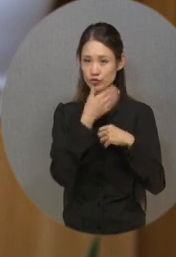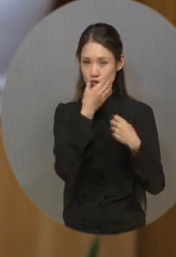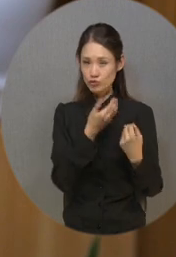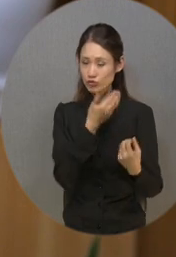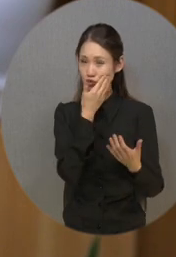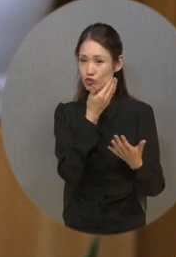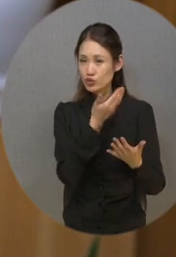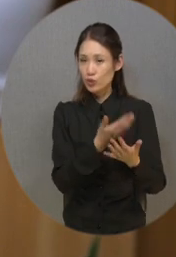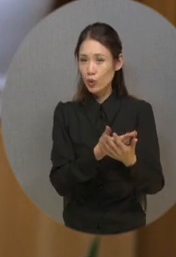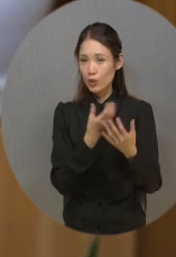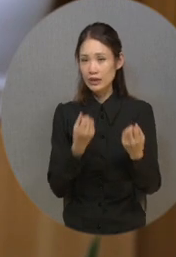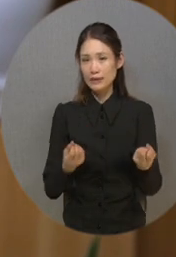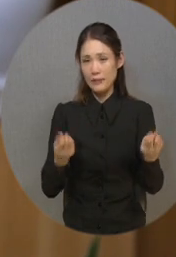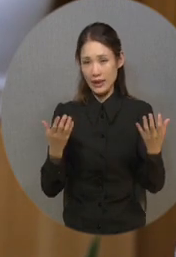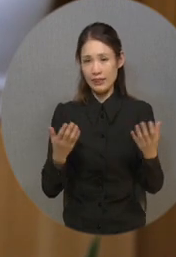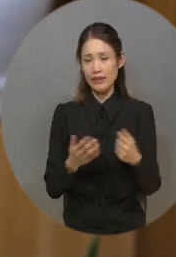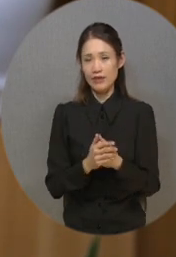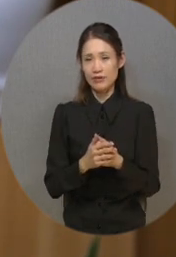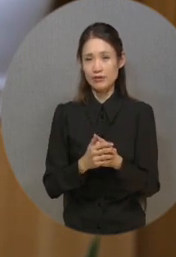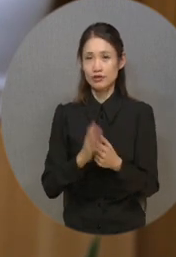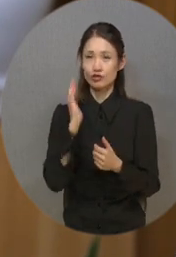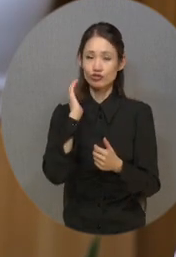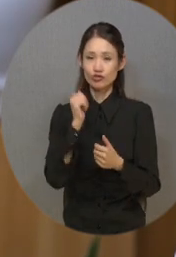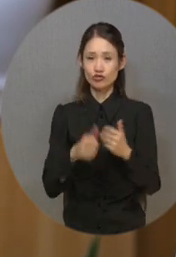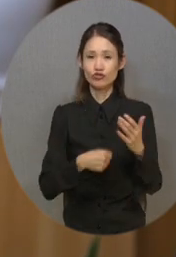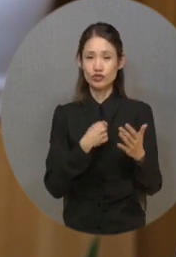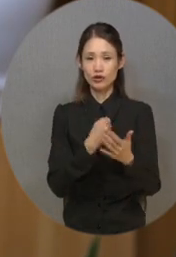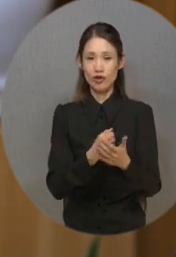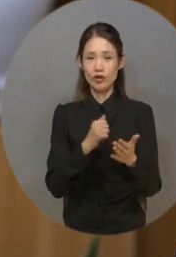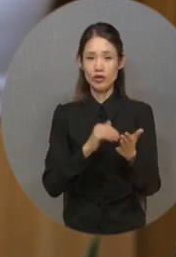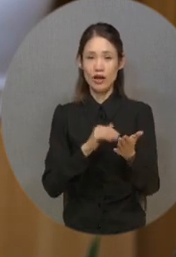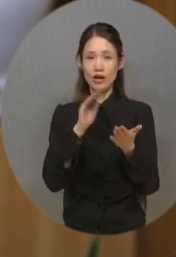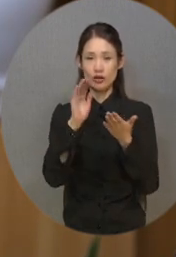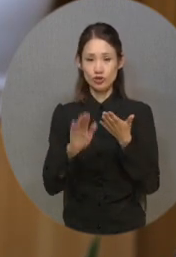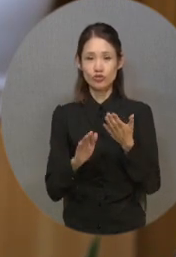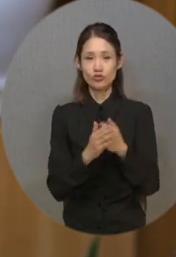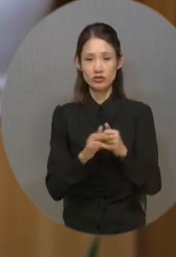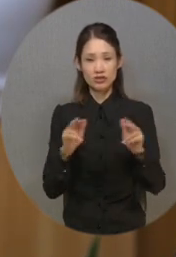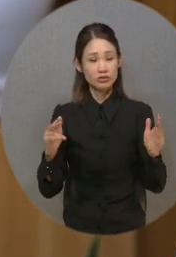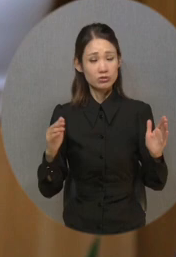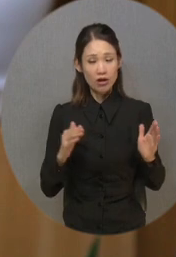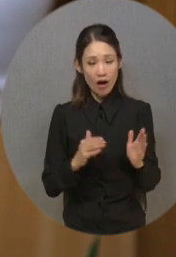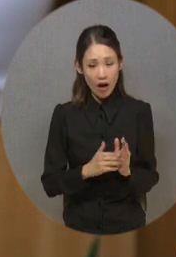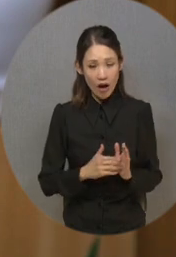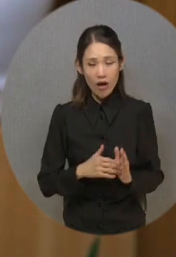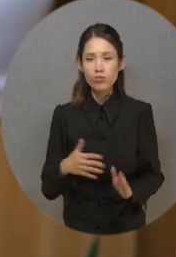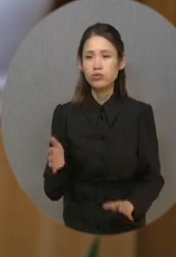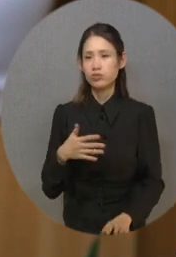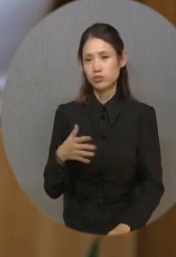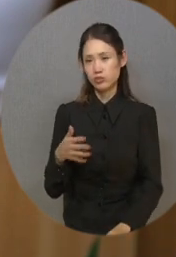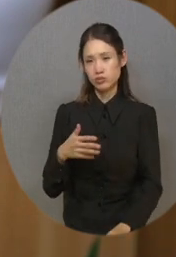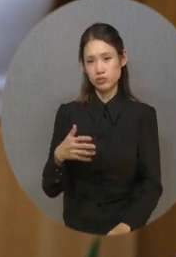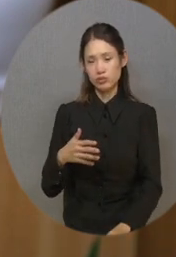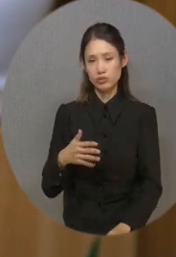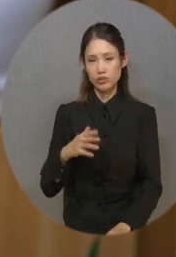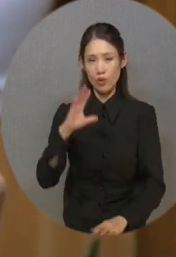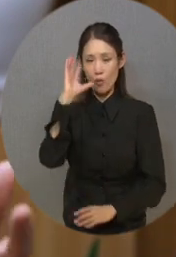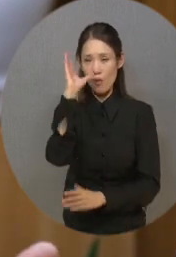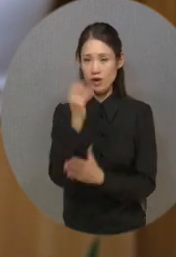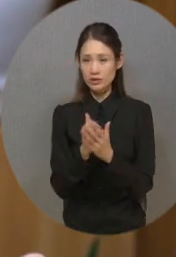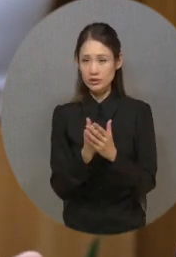것을 국정과제로 대통령 당선 이후에 넣는 경우가 이때까지 한 번도 없었습니다. 우리가 월드컵도